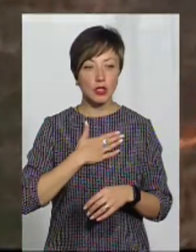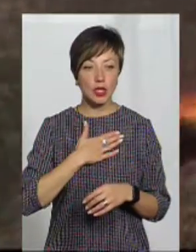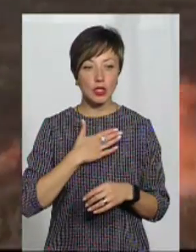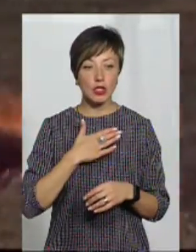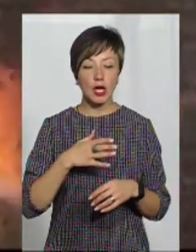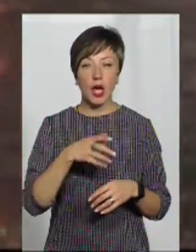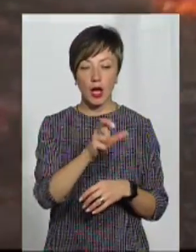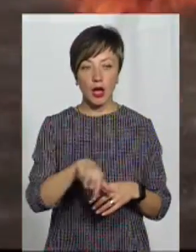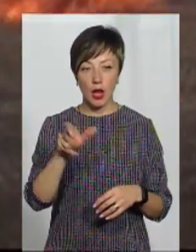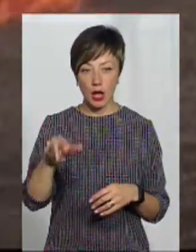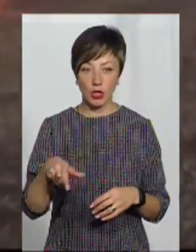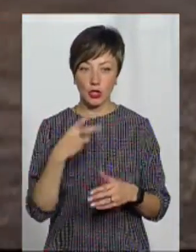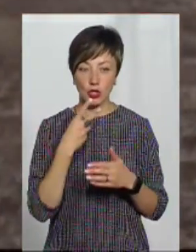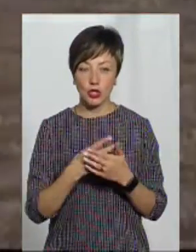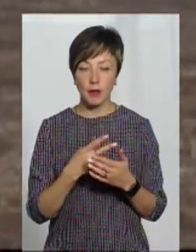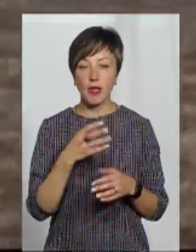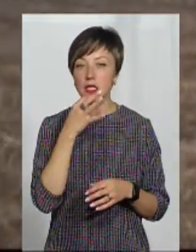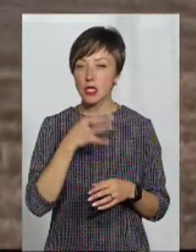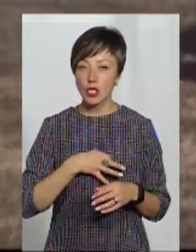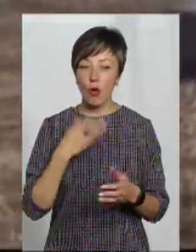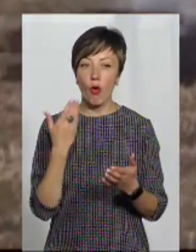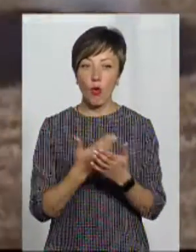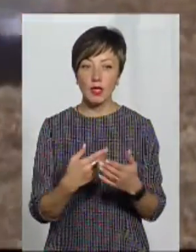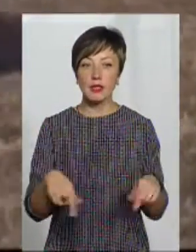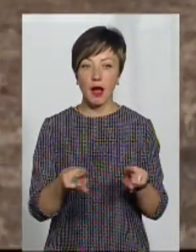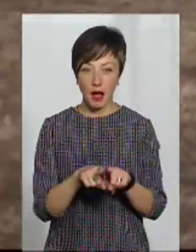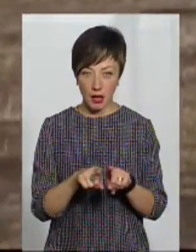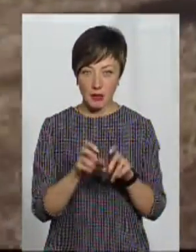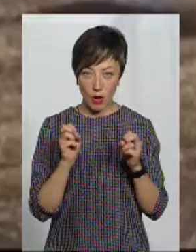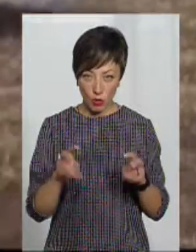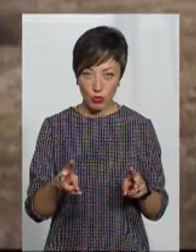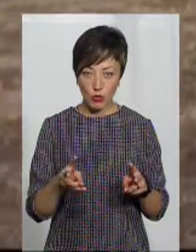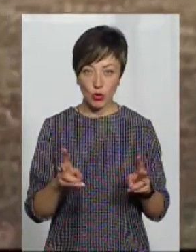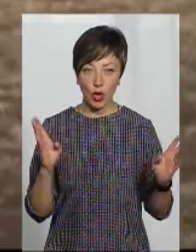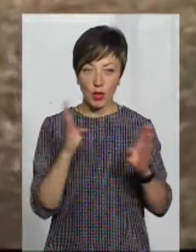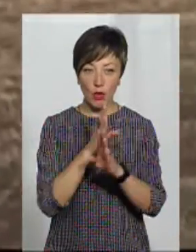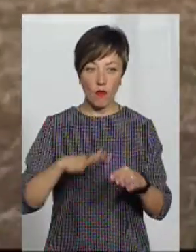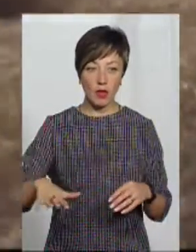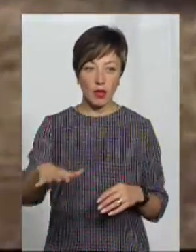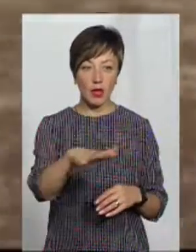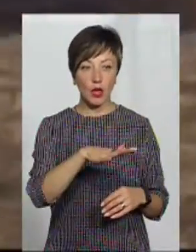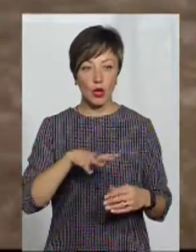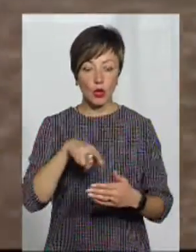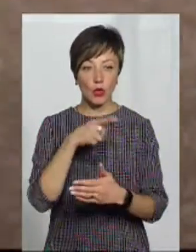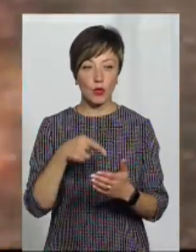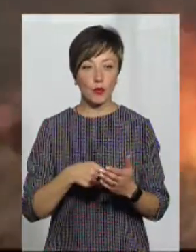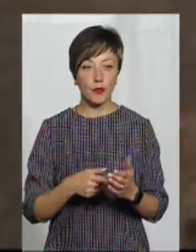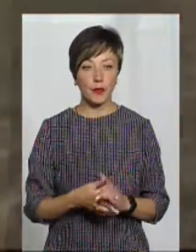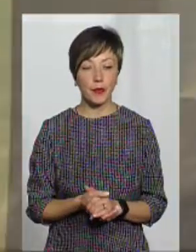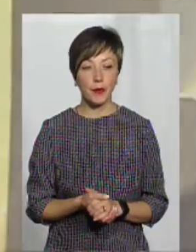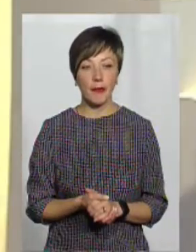наші глядачі. Богдане, скажіть, ось таке, воно загрожує довкіллю, екології і